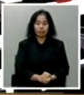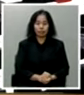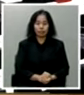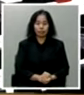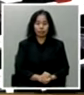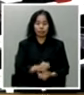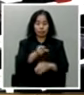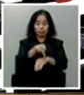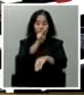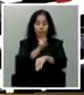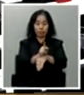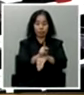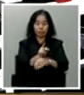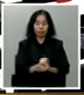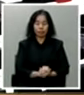ท่านประธานที่เคารพครับ